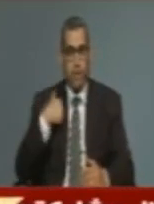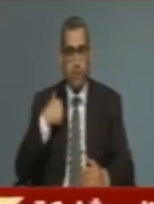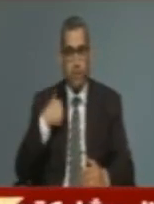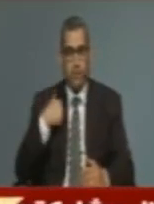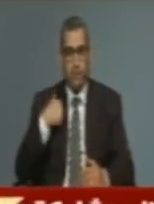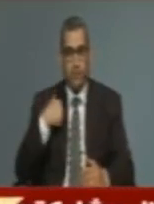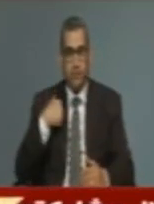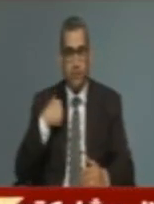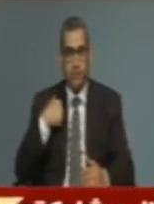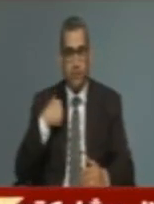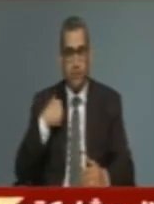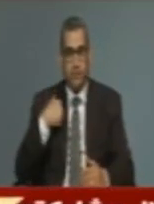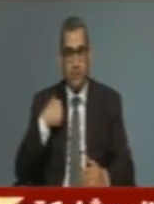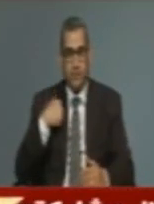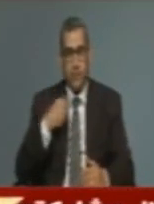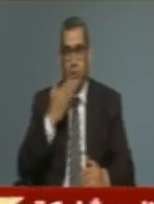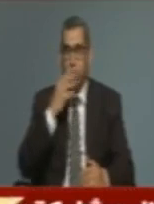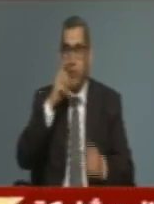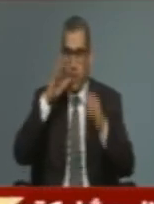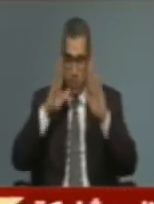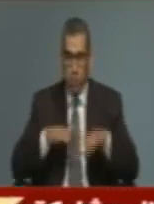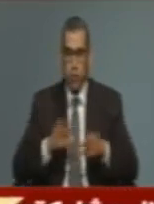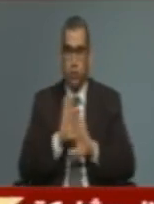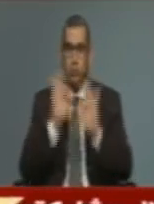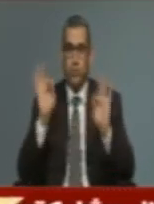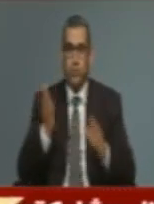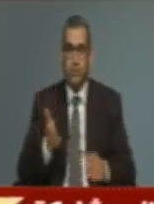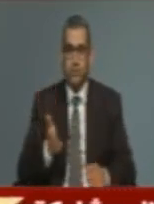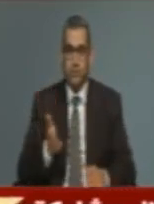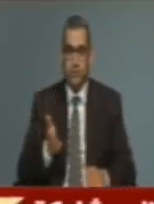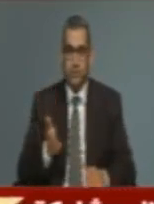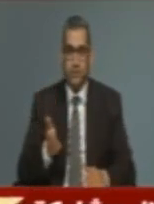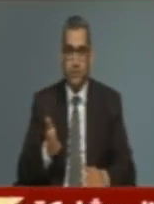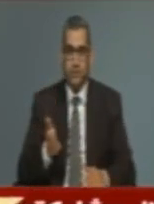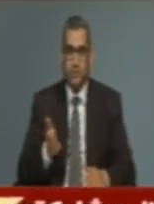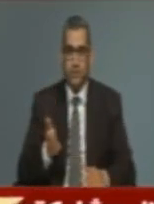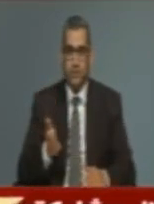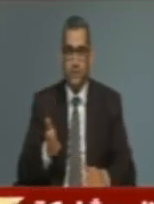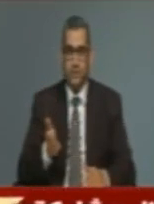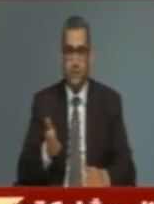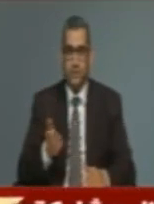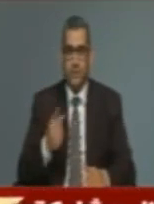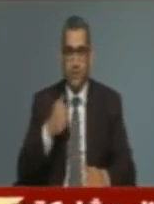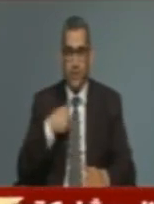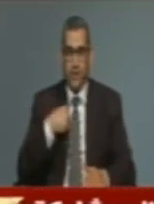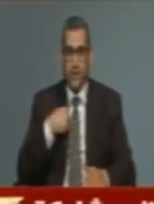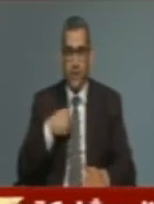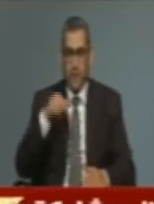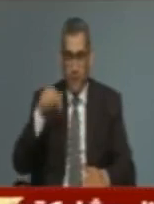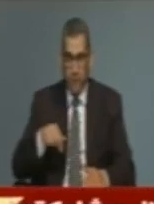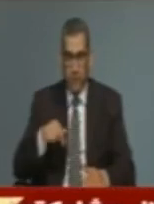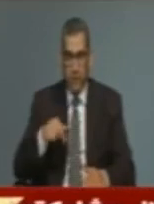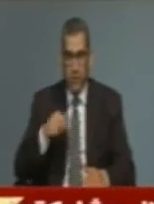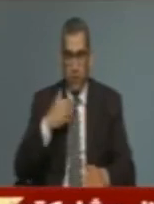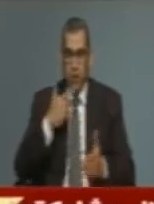حلو وربنا اراد، و احنا في جزء من الحلم. طب الحلم